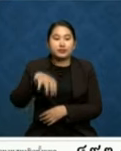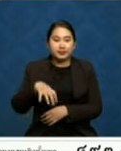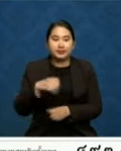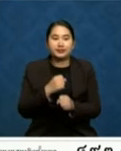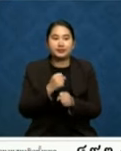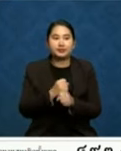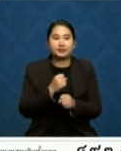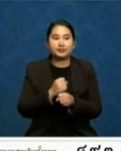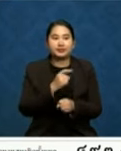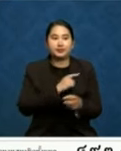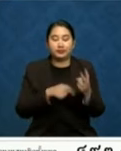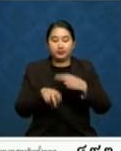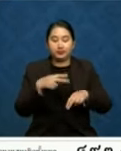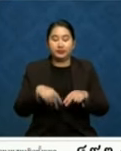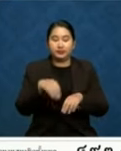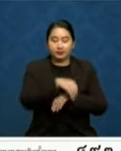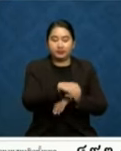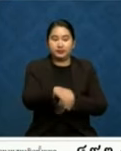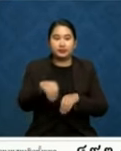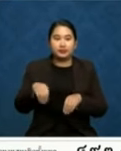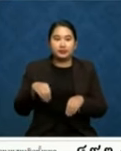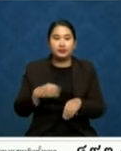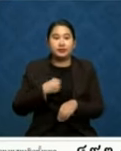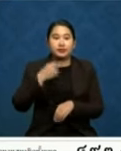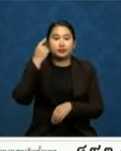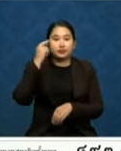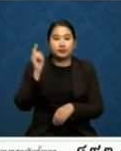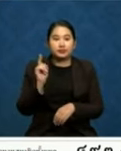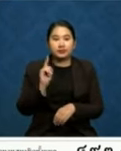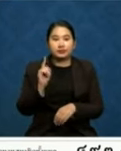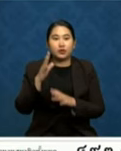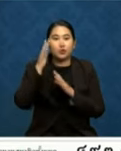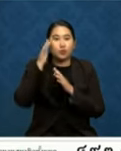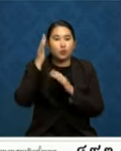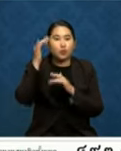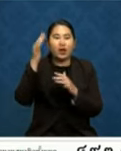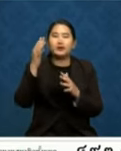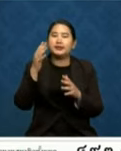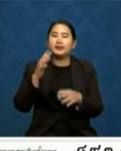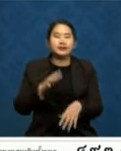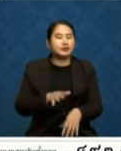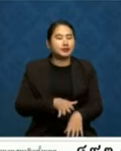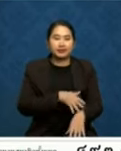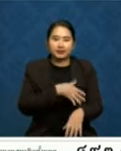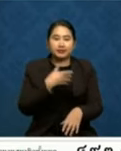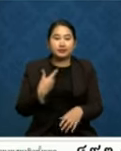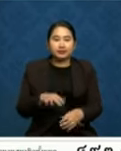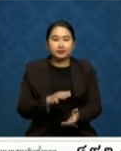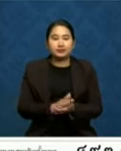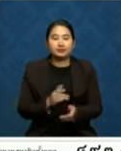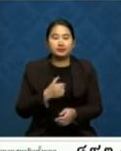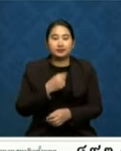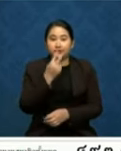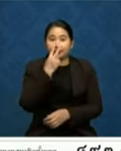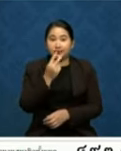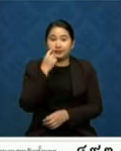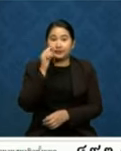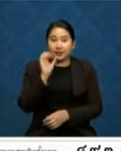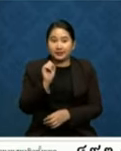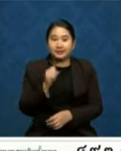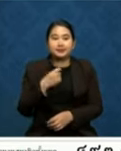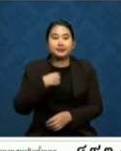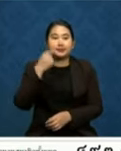พื่อดูแลเรื่องการปลูกพืชทดแทนฉันคิดว่ามันเป็นความหวังลมๆแรงๆค่ะดังนั้นข้อสังเกตตรงนี้ดิ